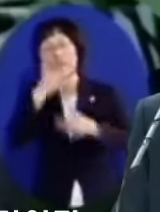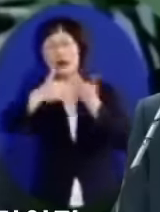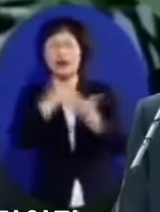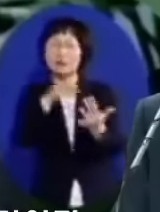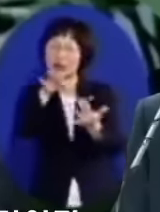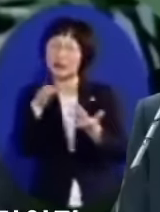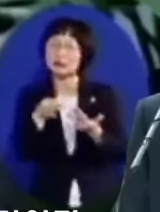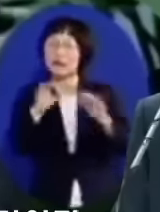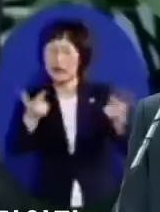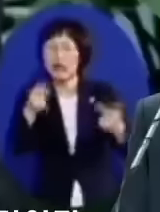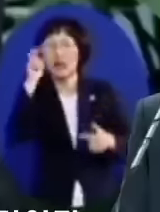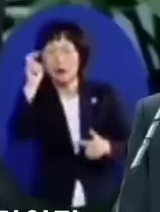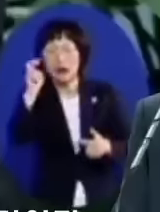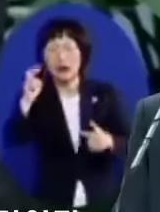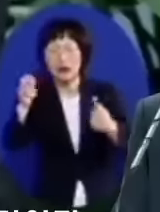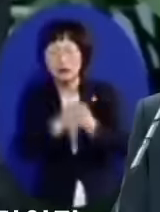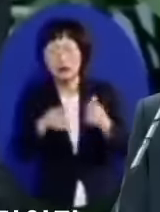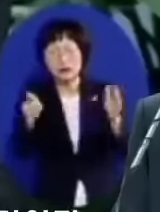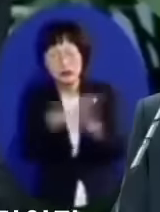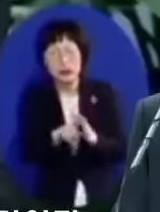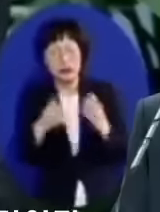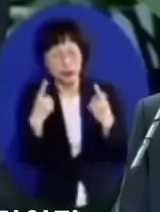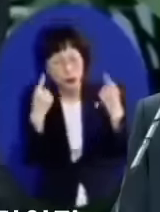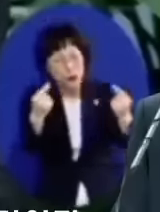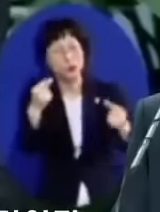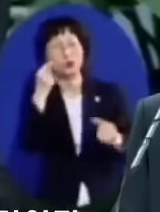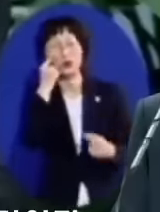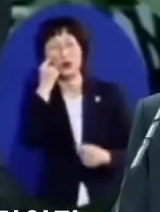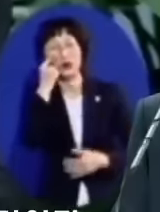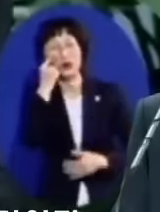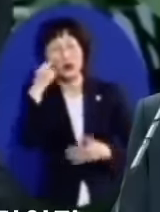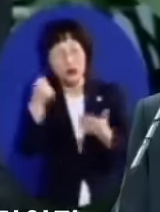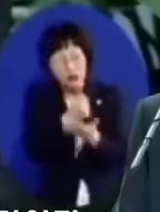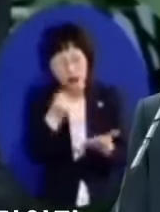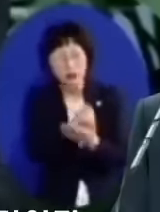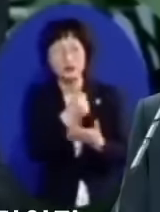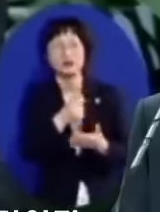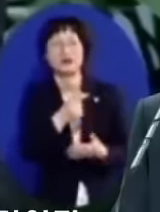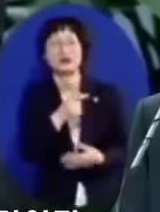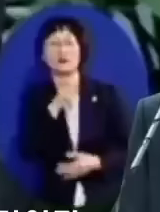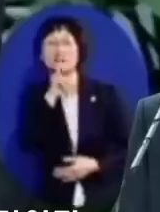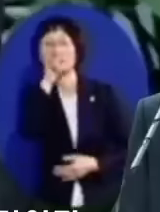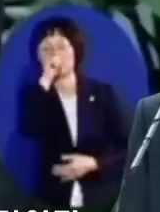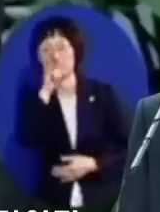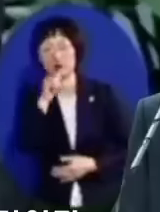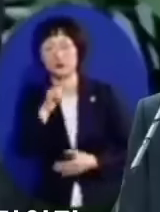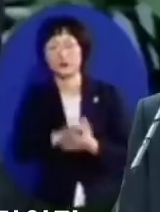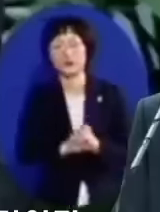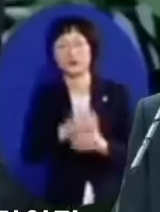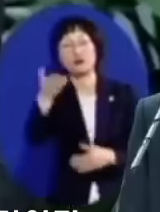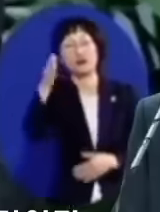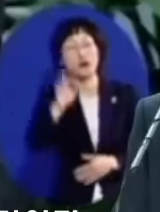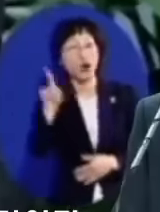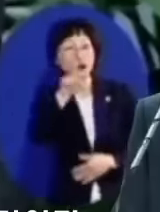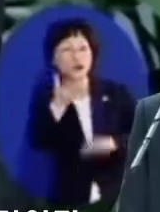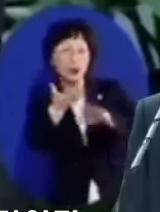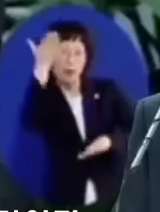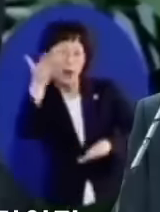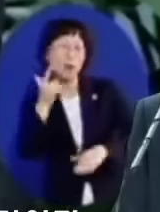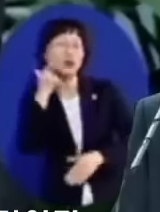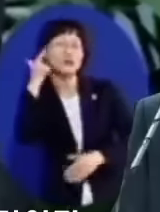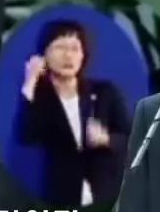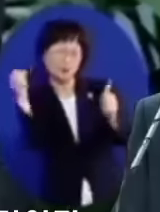않으셨다. 그러므로 신앙을 유지하지 못한다. 그렇게 단식했었다. 어느 선배 목사님이